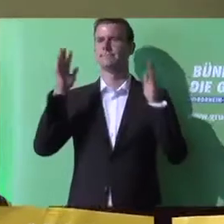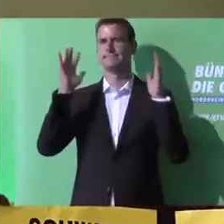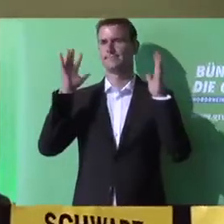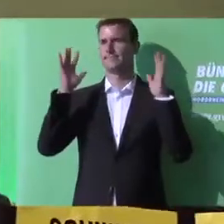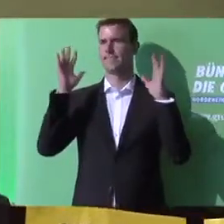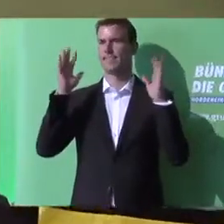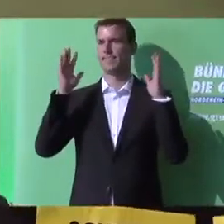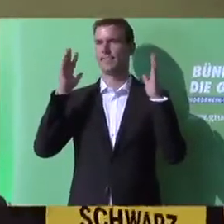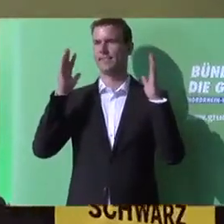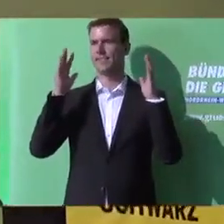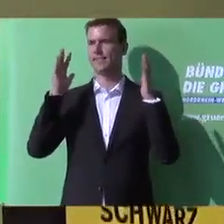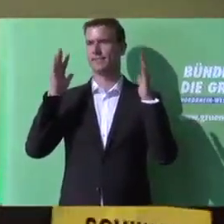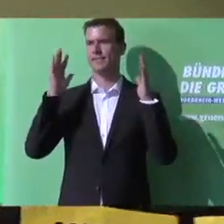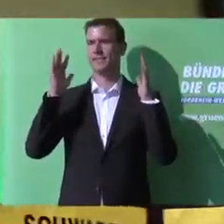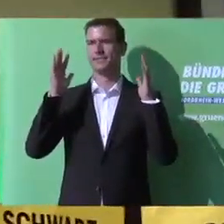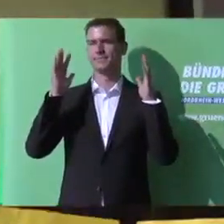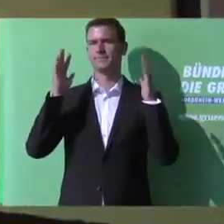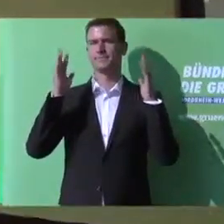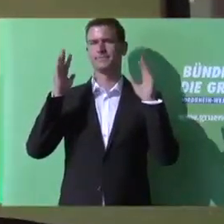So,